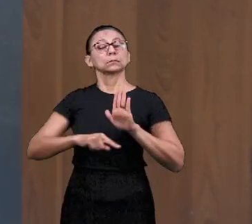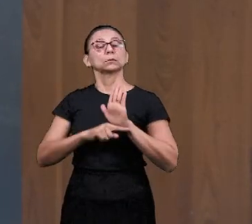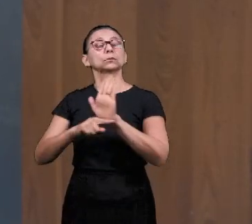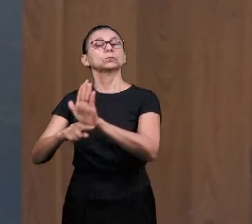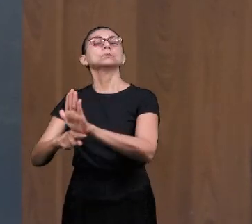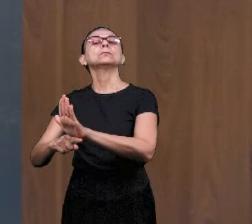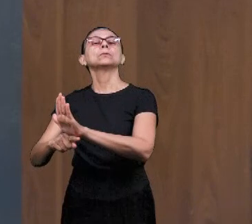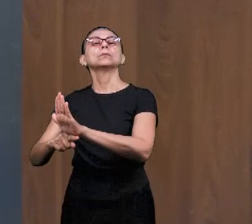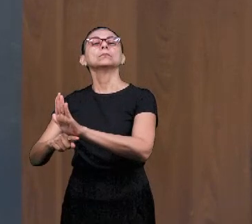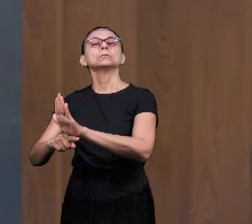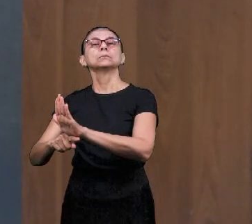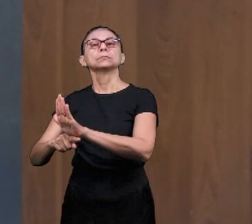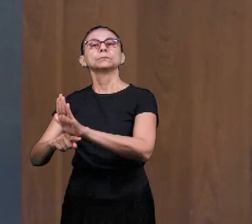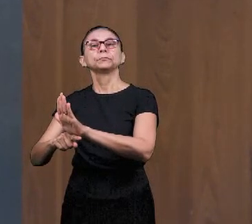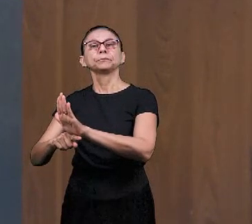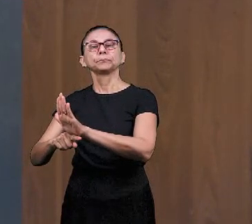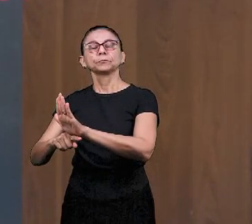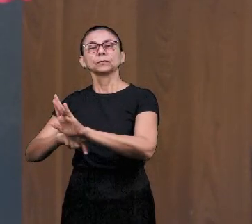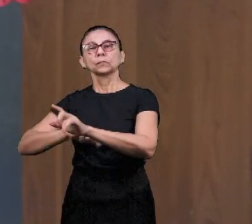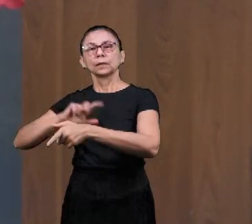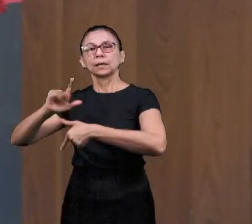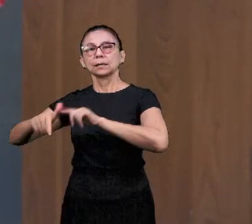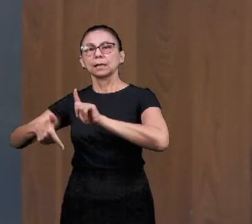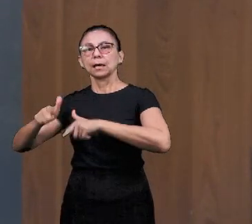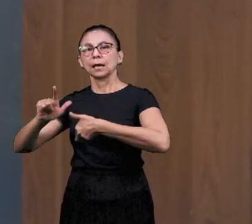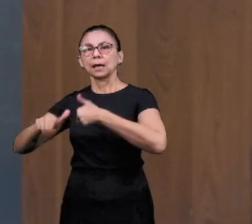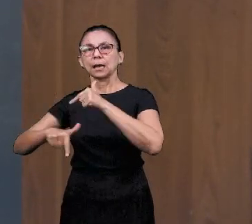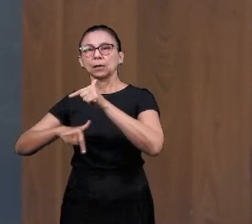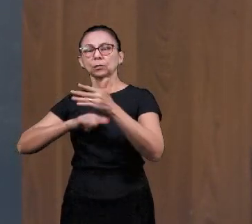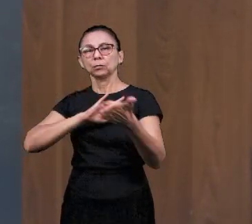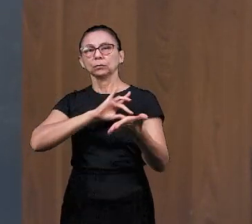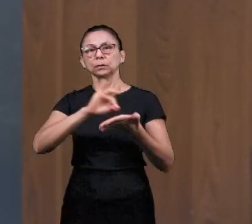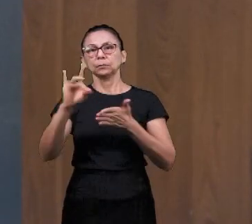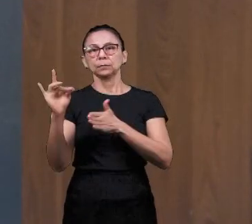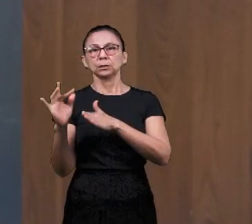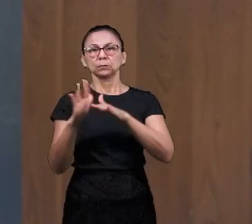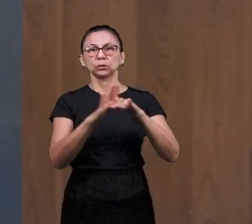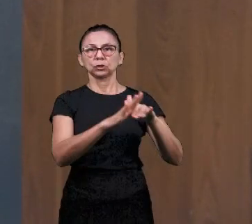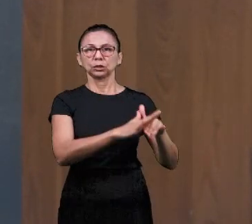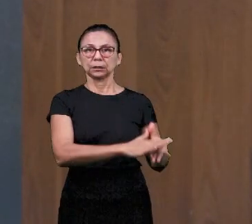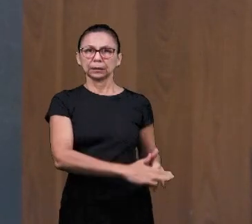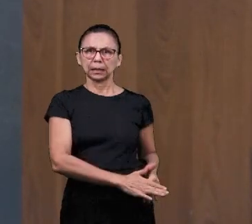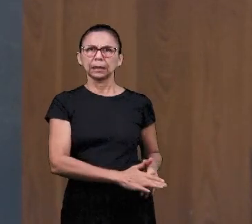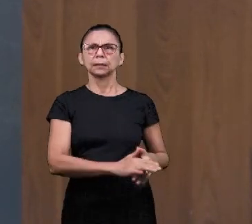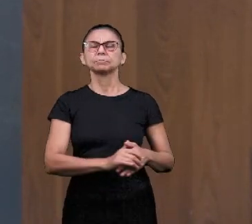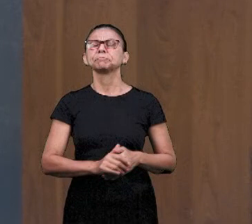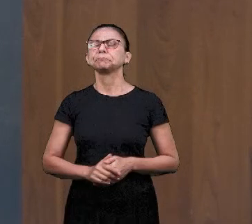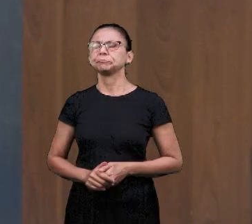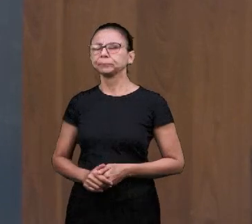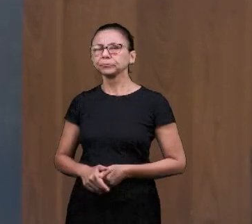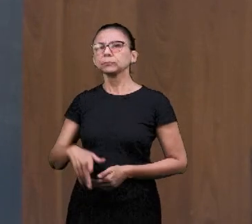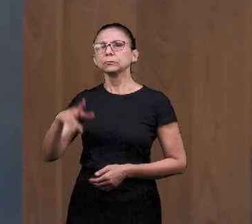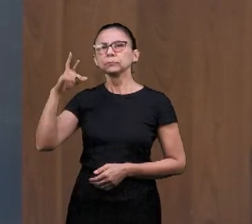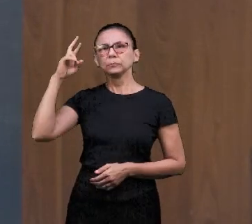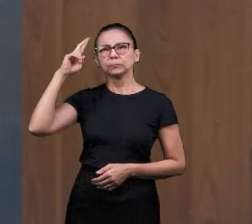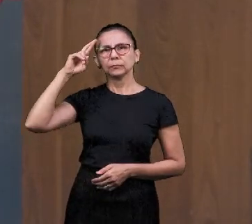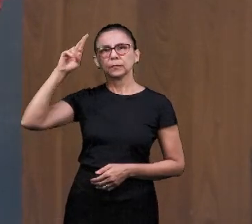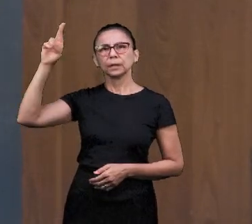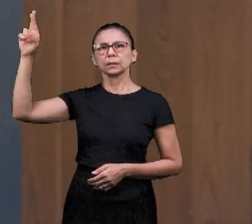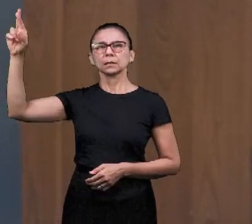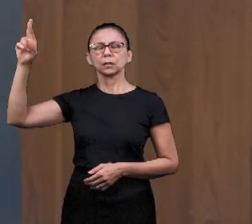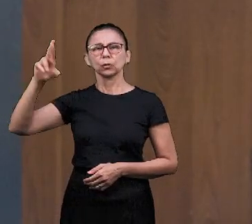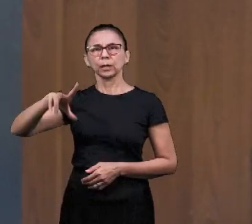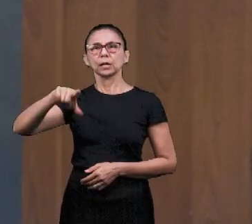ses ennemis. Israël a eu beaucoup de juges qui ont été choisis par Dieu par l'obéissance et la crainte du